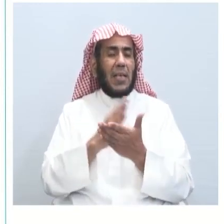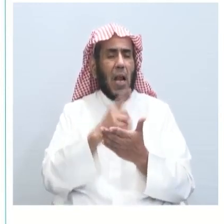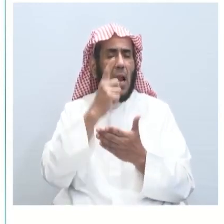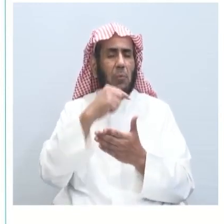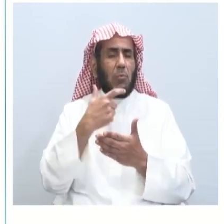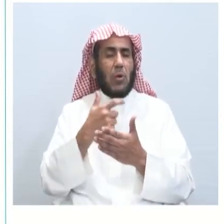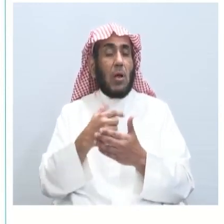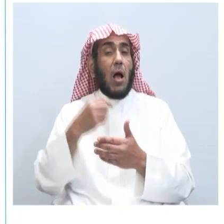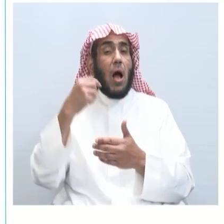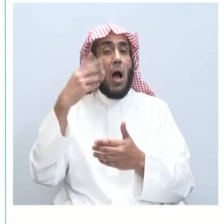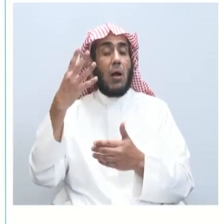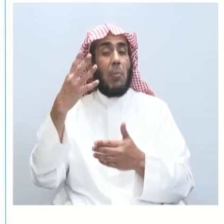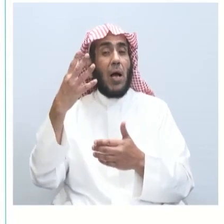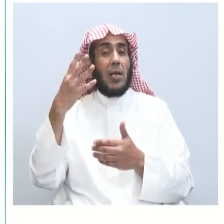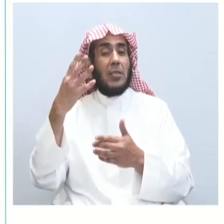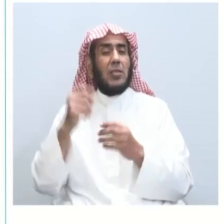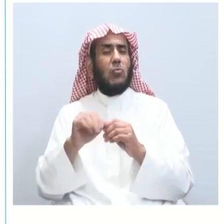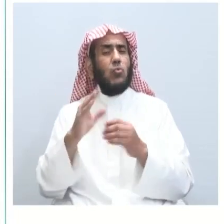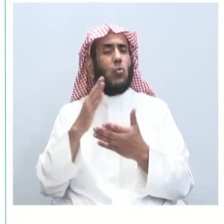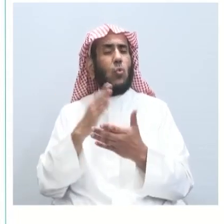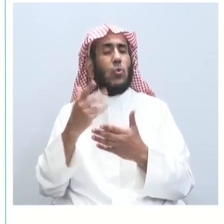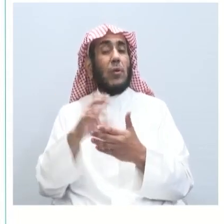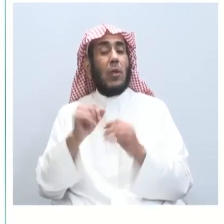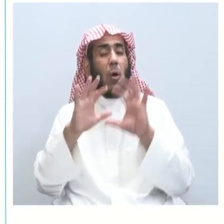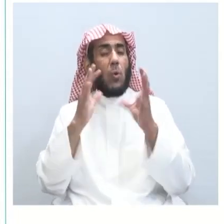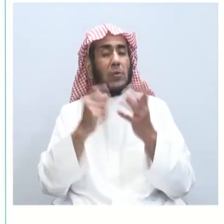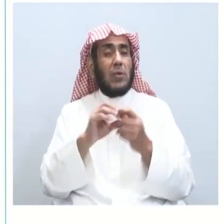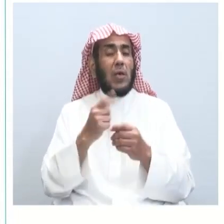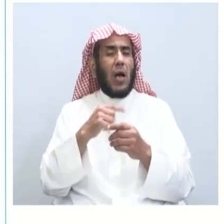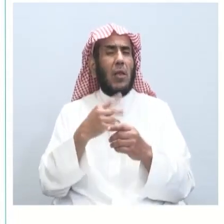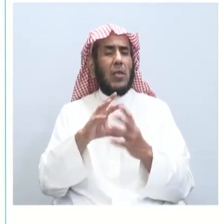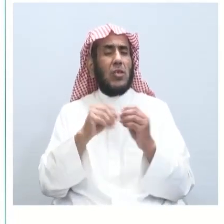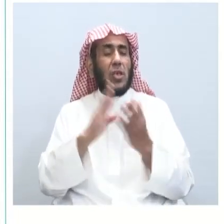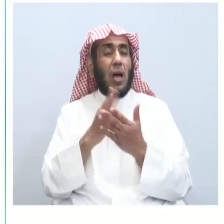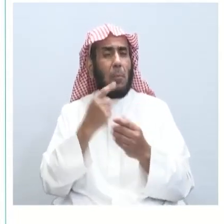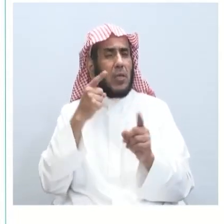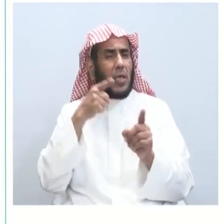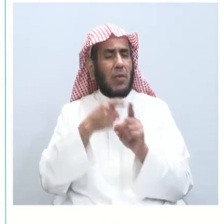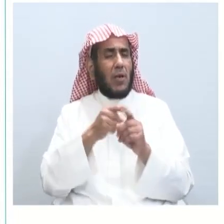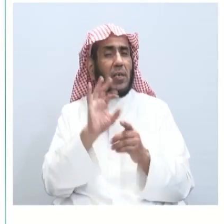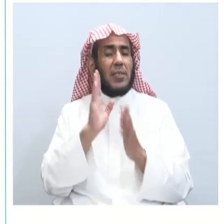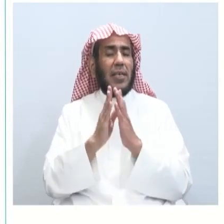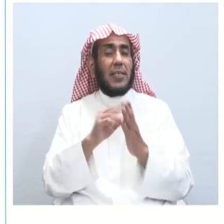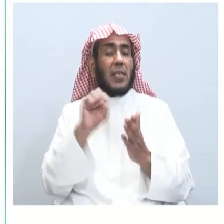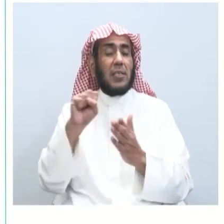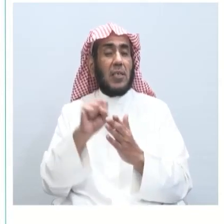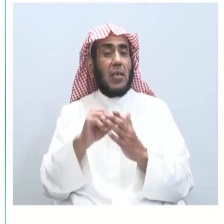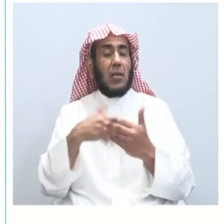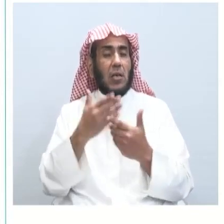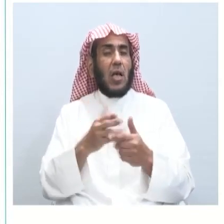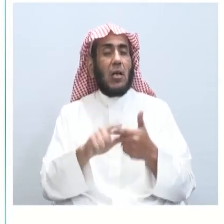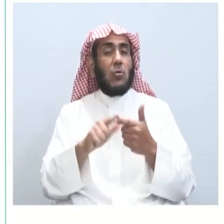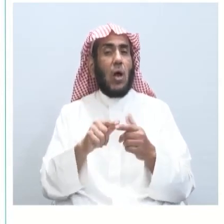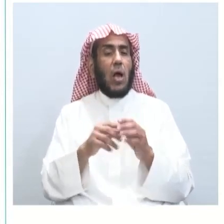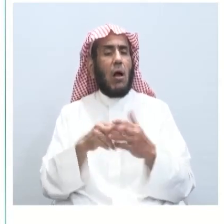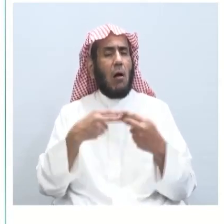تراعي اربعه خصائص ان هذه الشريحه ق للتعريف بمعنى نستطيع تعريفها نستطيع تحديد خصائصها كذلك نراع